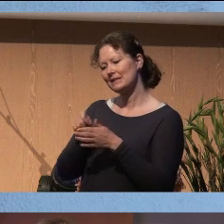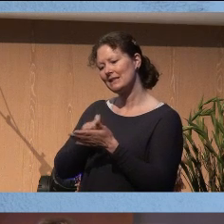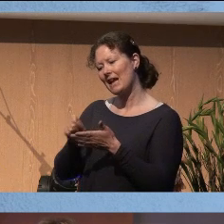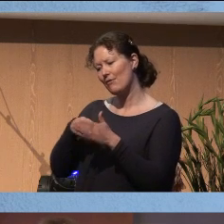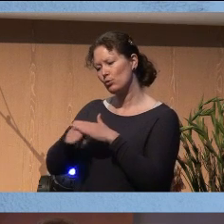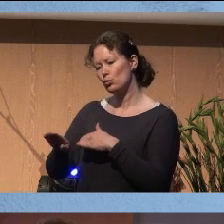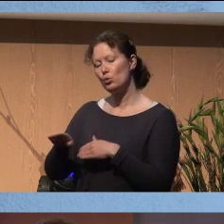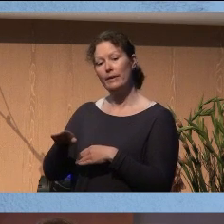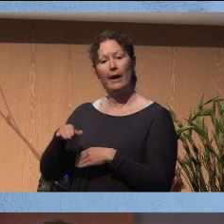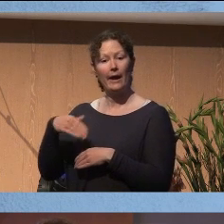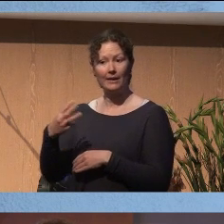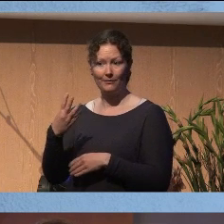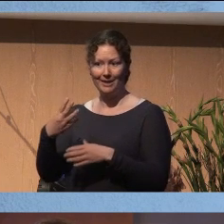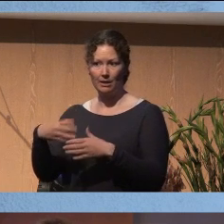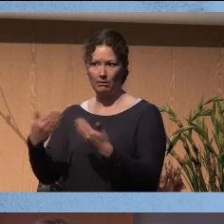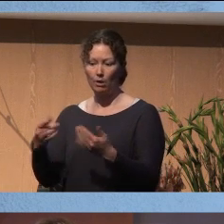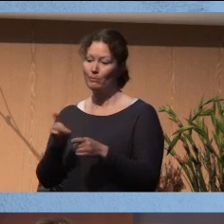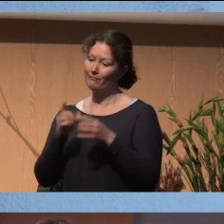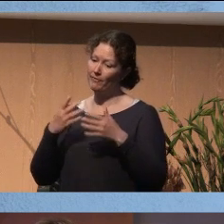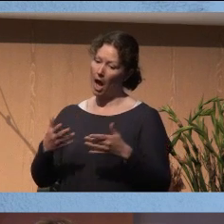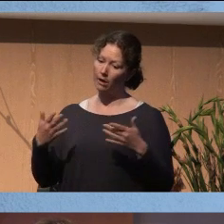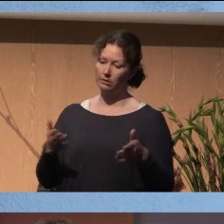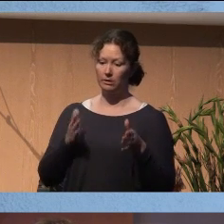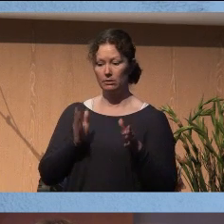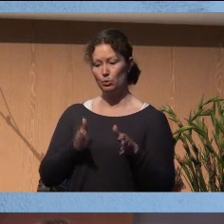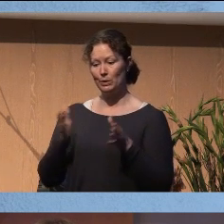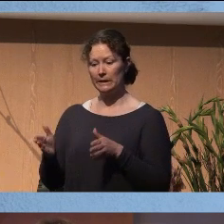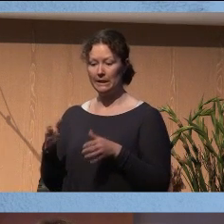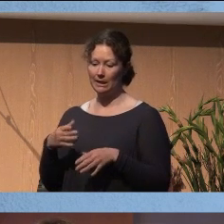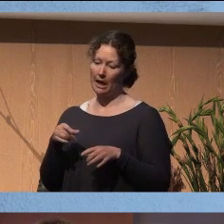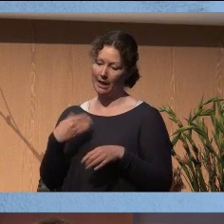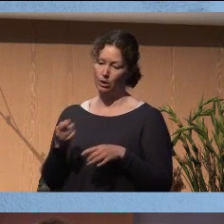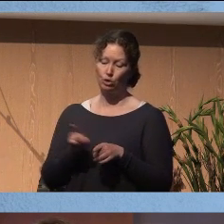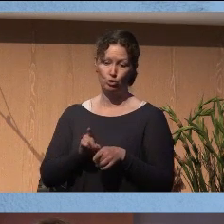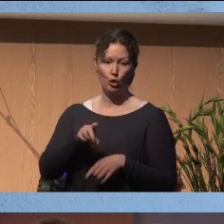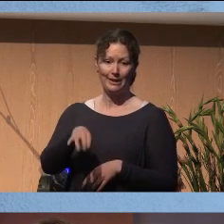4 dager, som var vanlig prosedyre etter denne type inngrep.